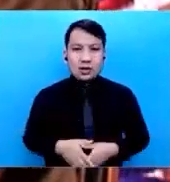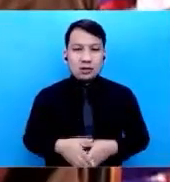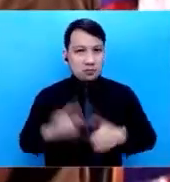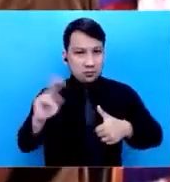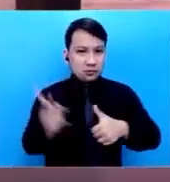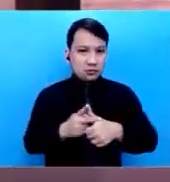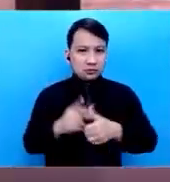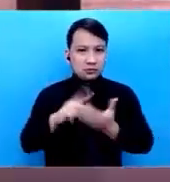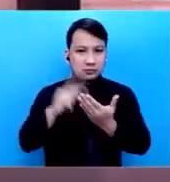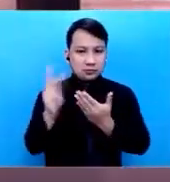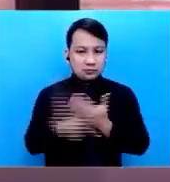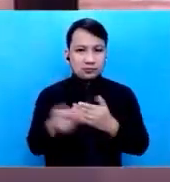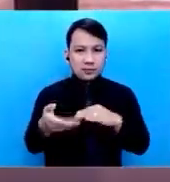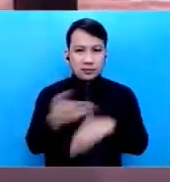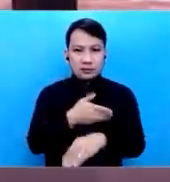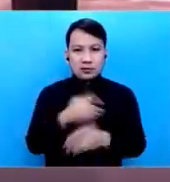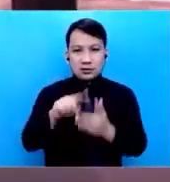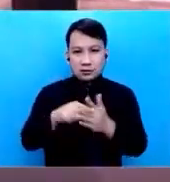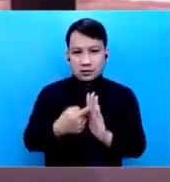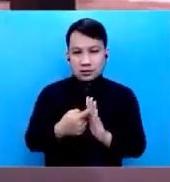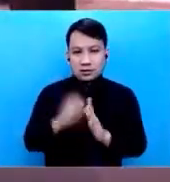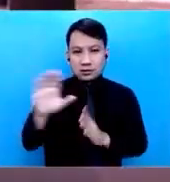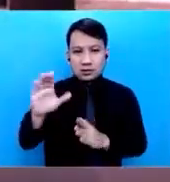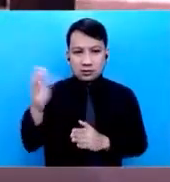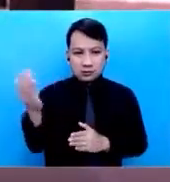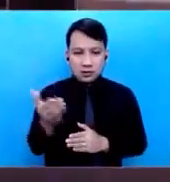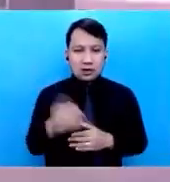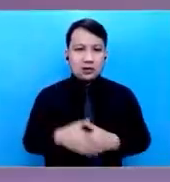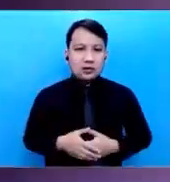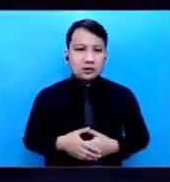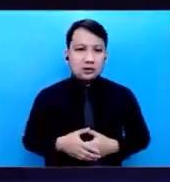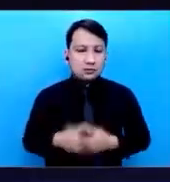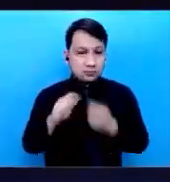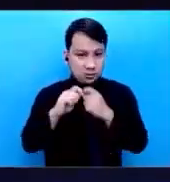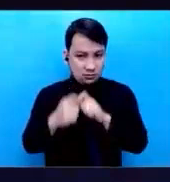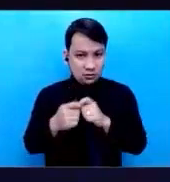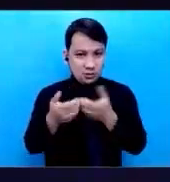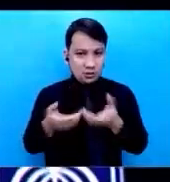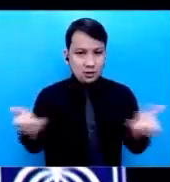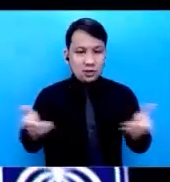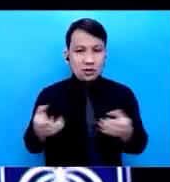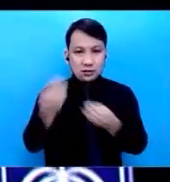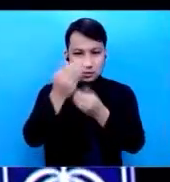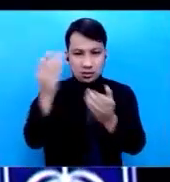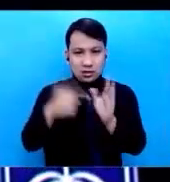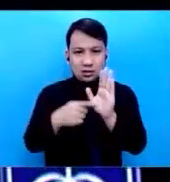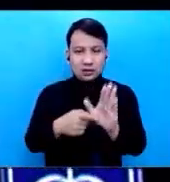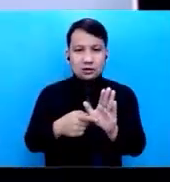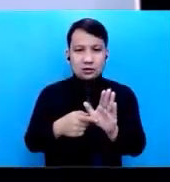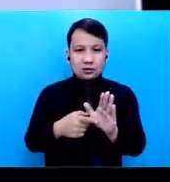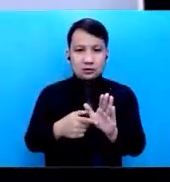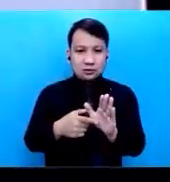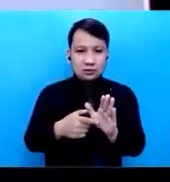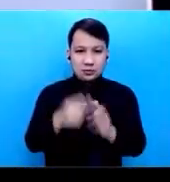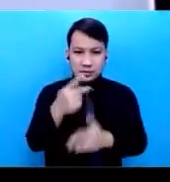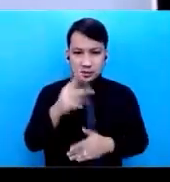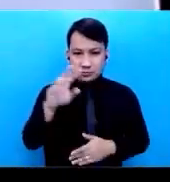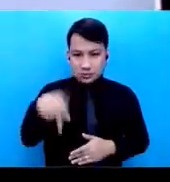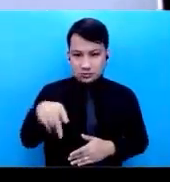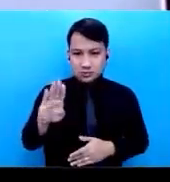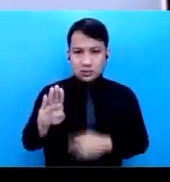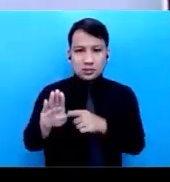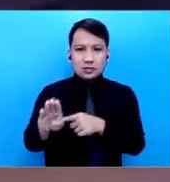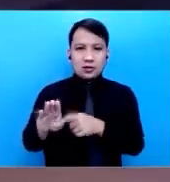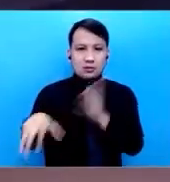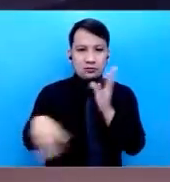programs bago magtanong ang mga panelists. May town hall din kung saan bibigyan ng pagkakataon ang ibang KBP member journalists mula